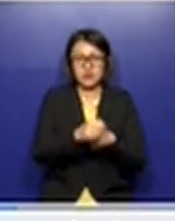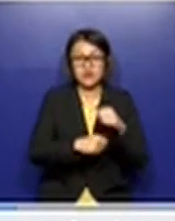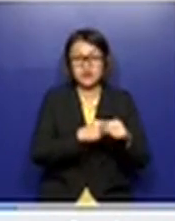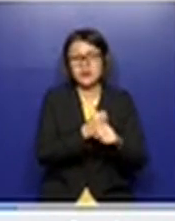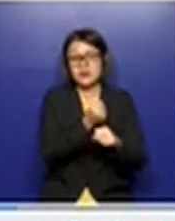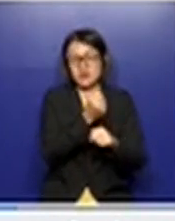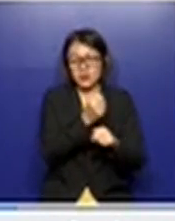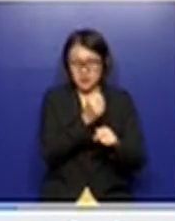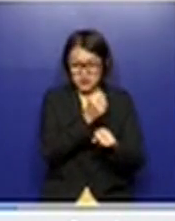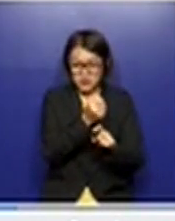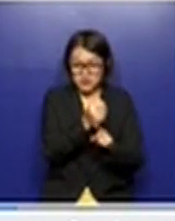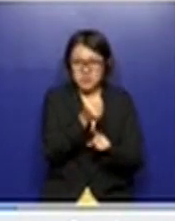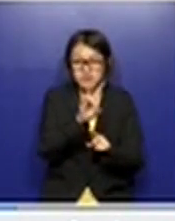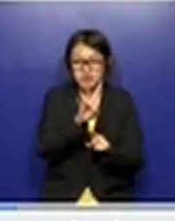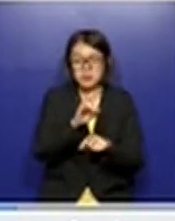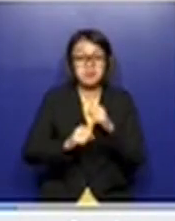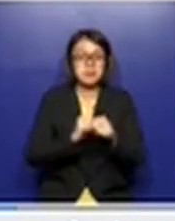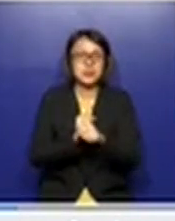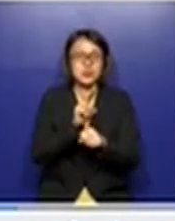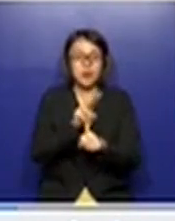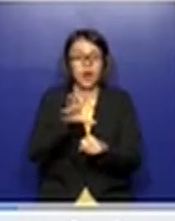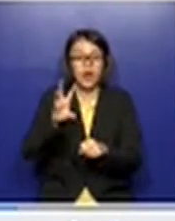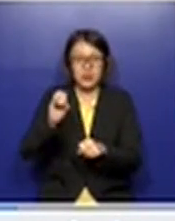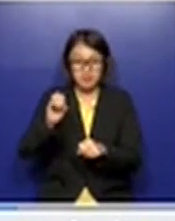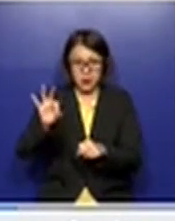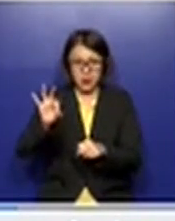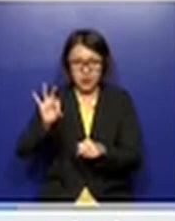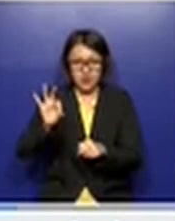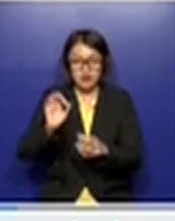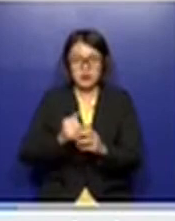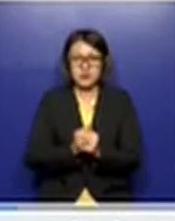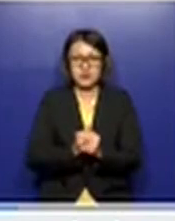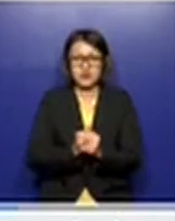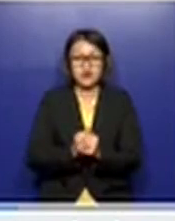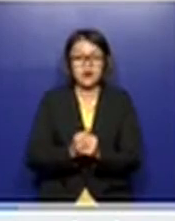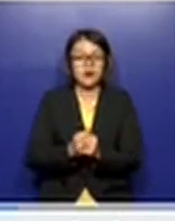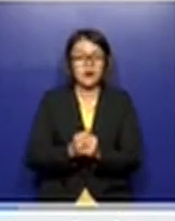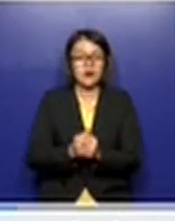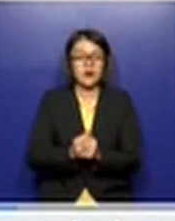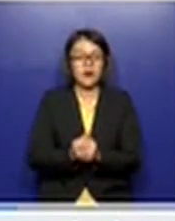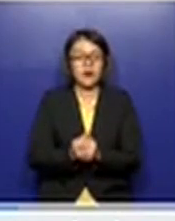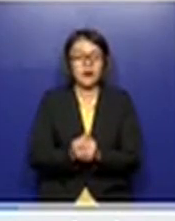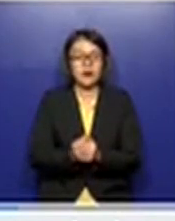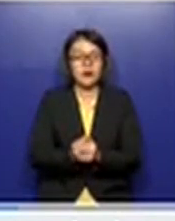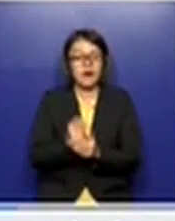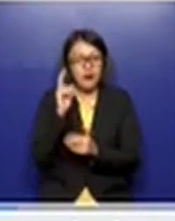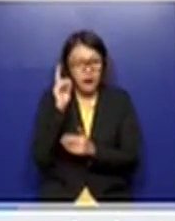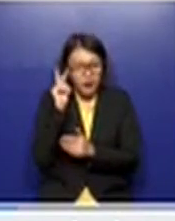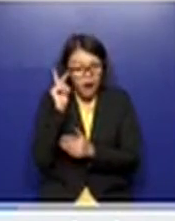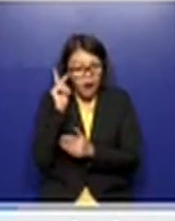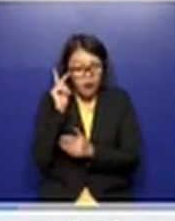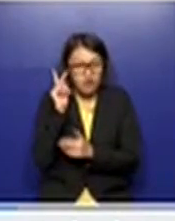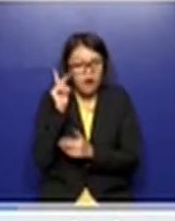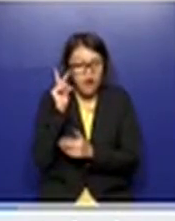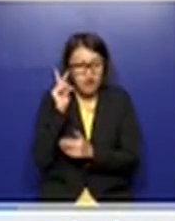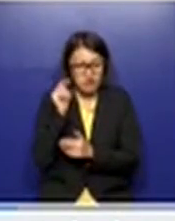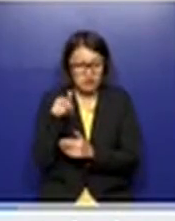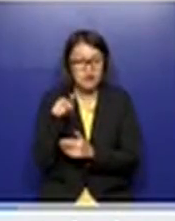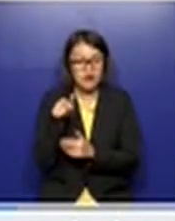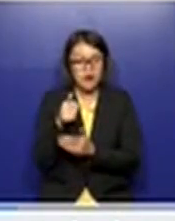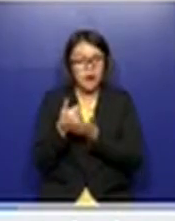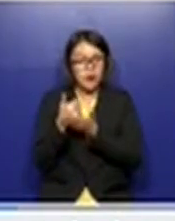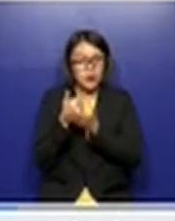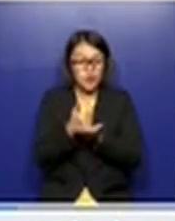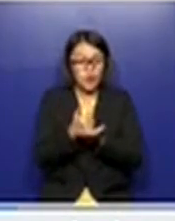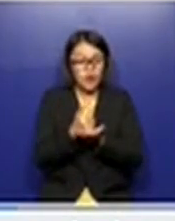นะครับท่านพูดว่าสื่อมวลชนต้องช่วยตนหมายถึงช่วยนายกรัฐมนตรีทำความเ